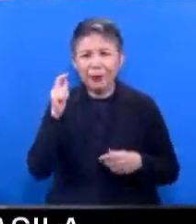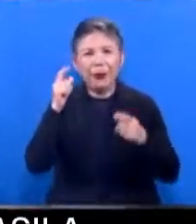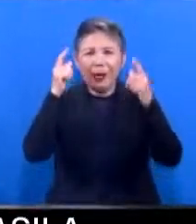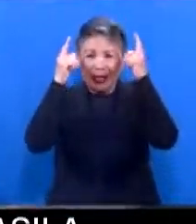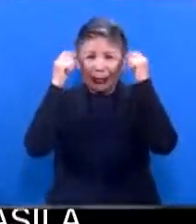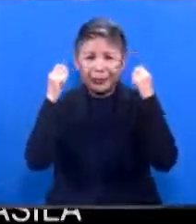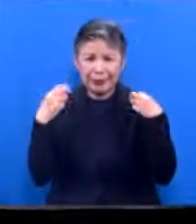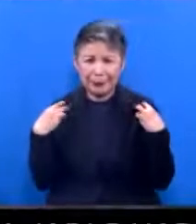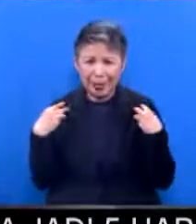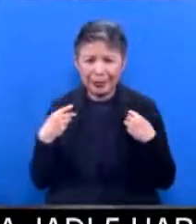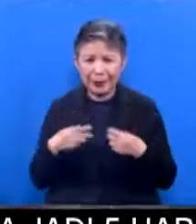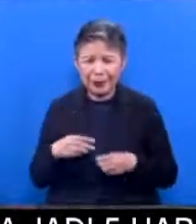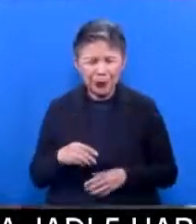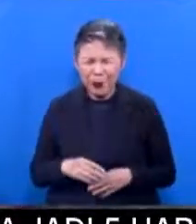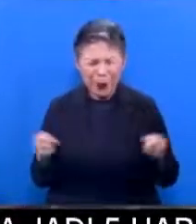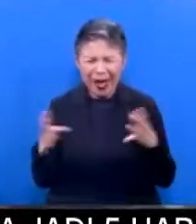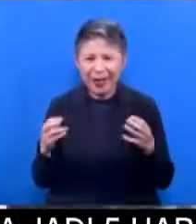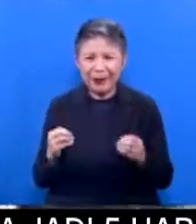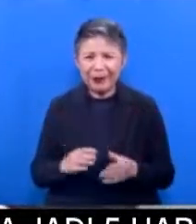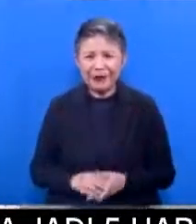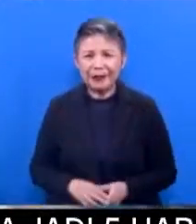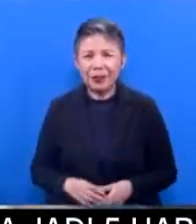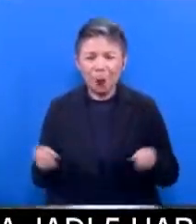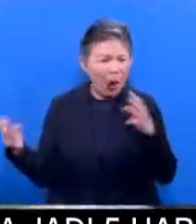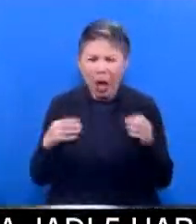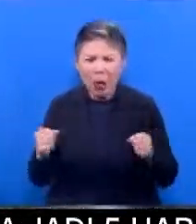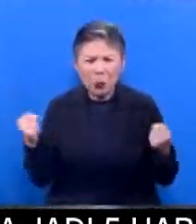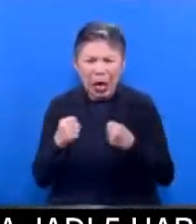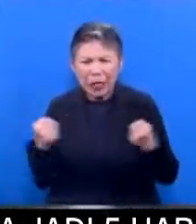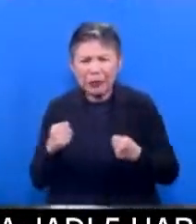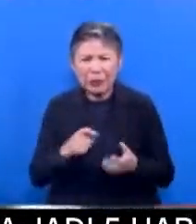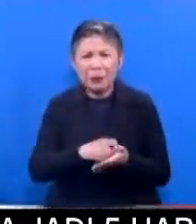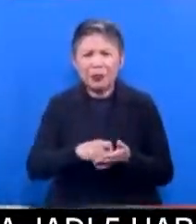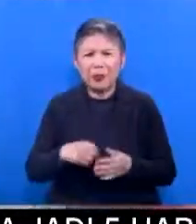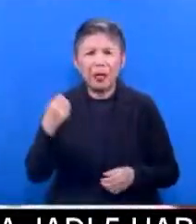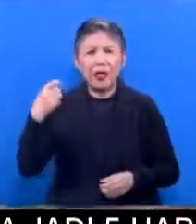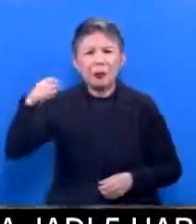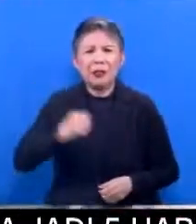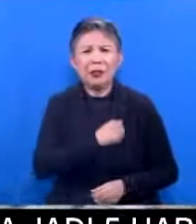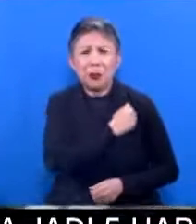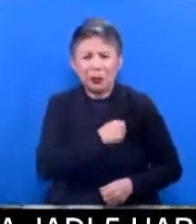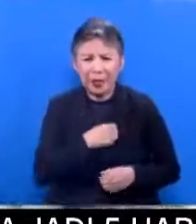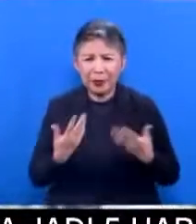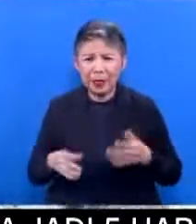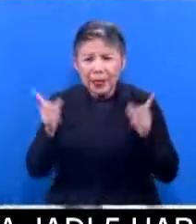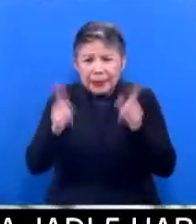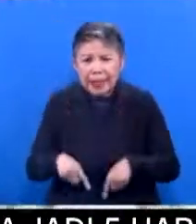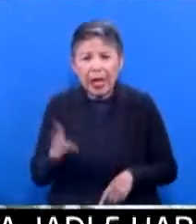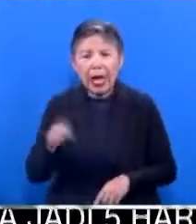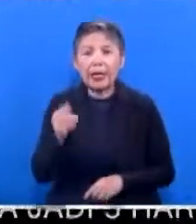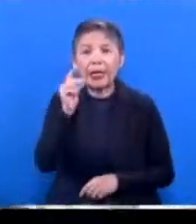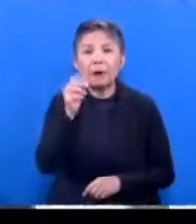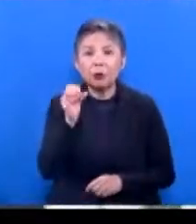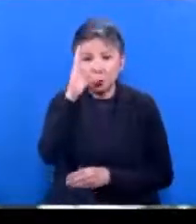Kami mempertanyakan kedatangan ini tempat. Perdebatan sengit antara mahasiswa dan Menteri Sosial Tri Risma hari ini terjadi pada Rabu